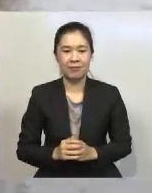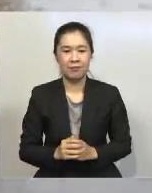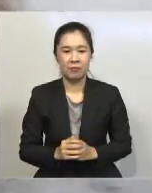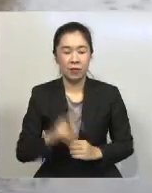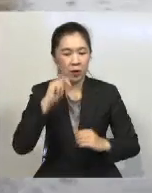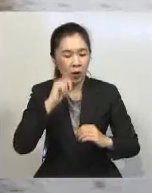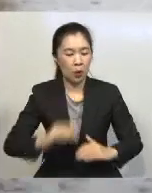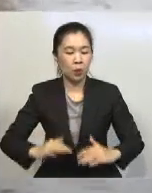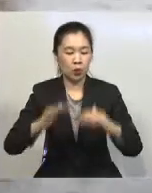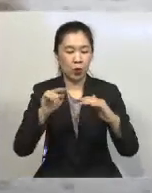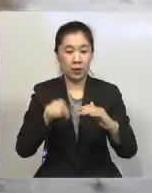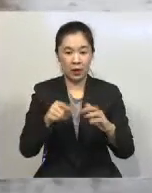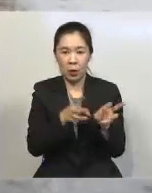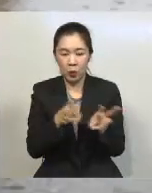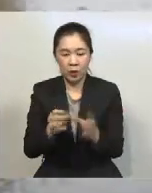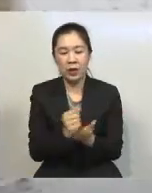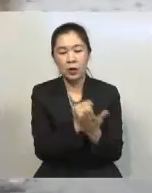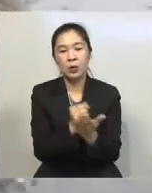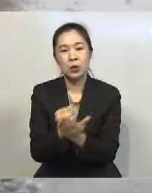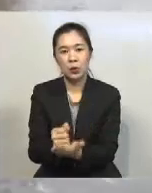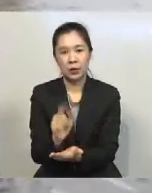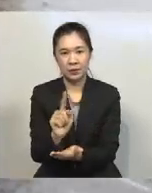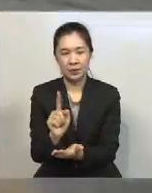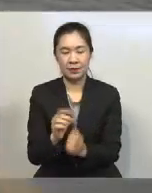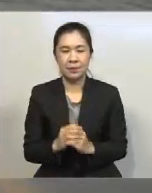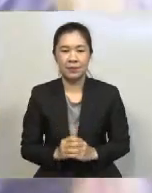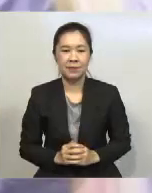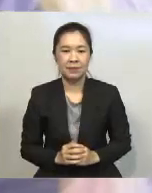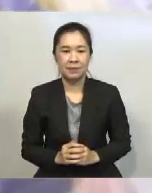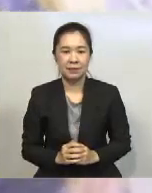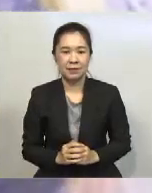ภัยและการช่วยเหลือในพื้นที่อำเภอเขิงในจากท่านนายอำเภอเขิงในกันครับ